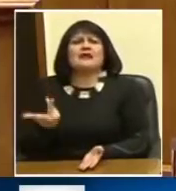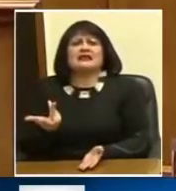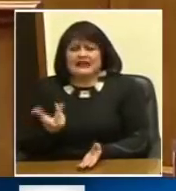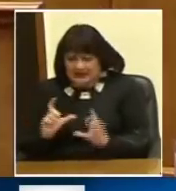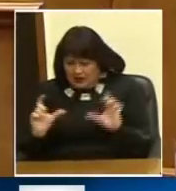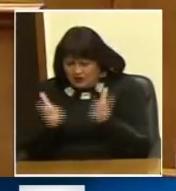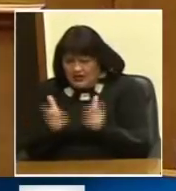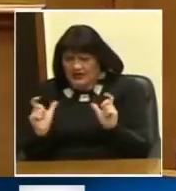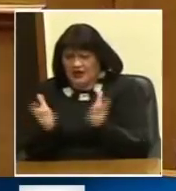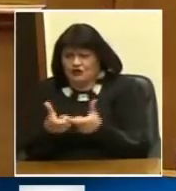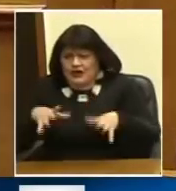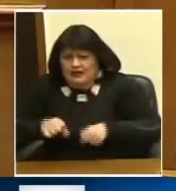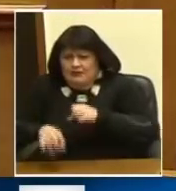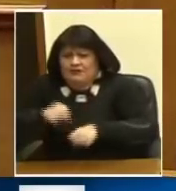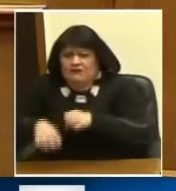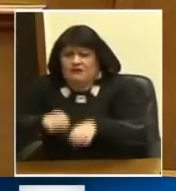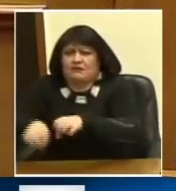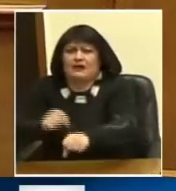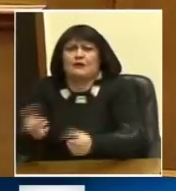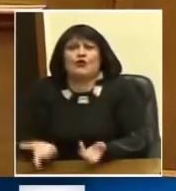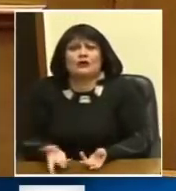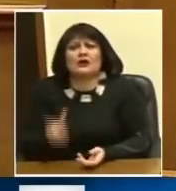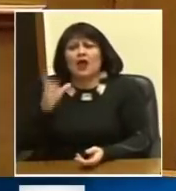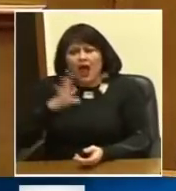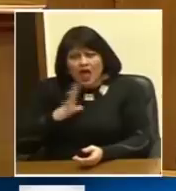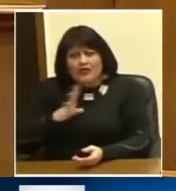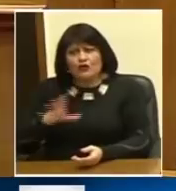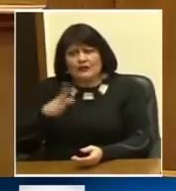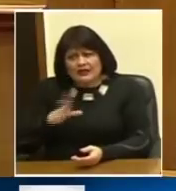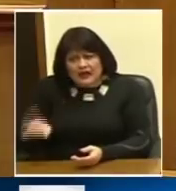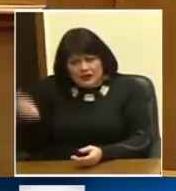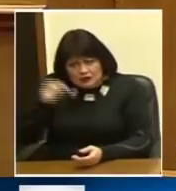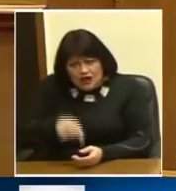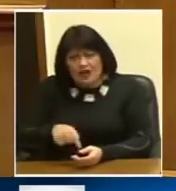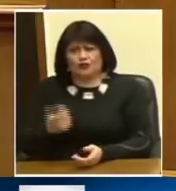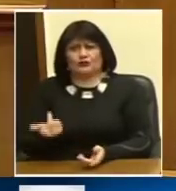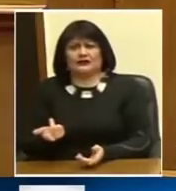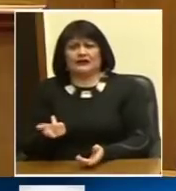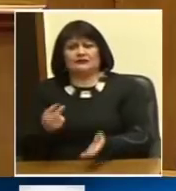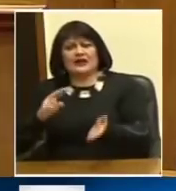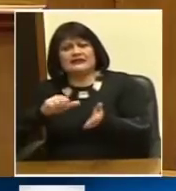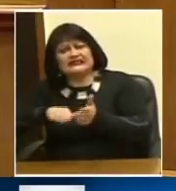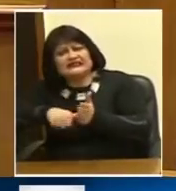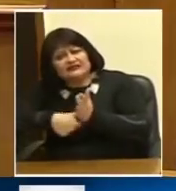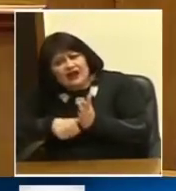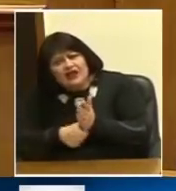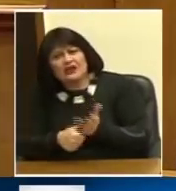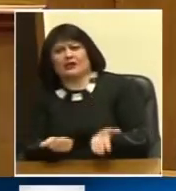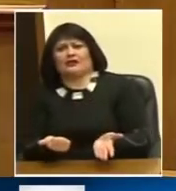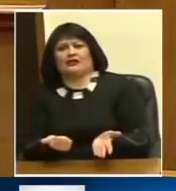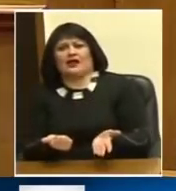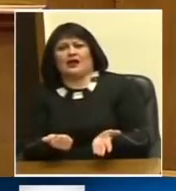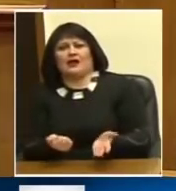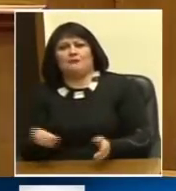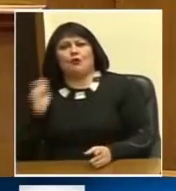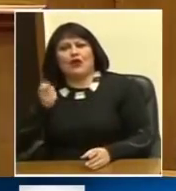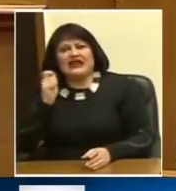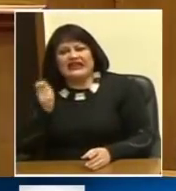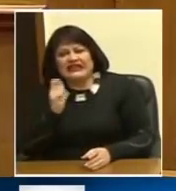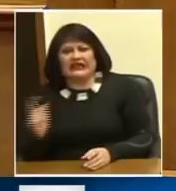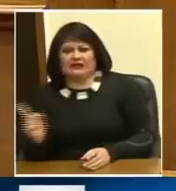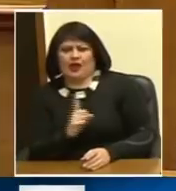στη Βουλή, αλλά να είναι άνθρωποι που θα έρχονται, θα αφήνουν το πολιτικό τους αποτύπωμα και θα φεύγουν. Και ταυτόχρονα,